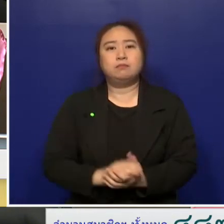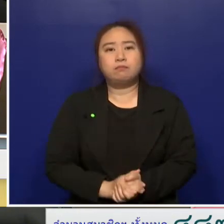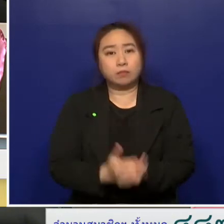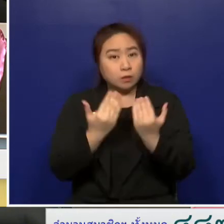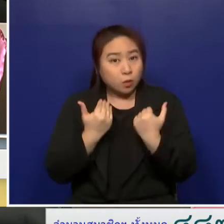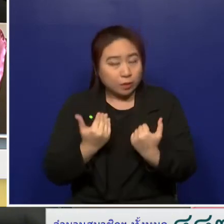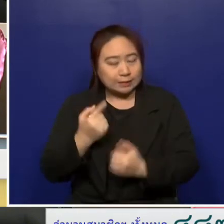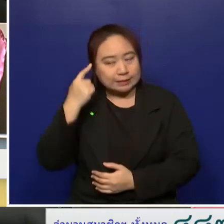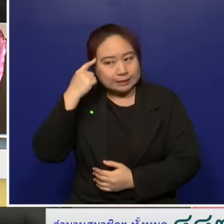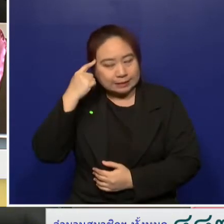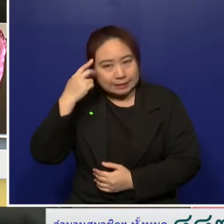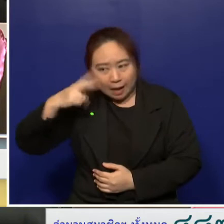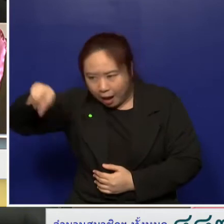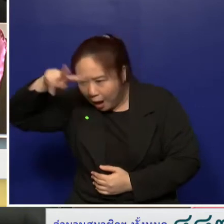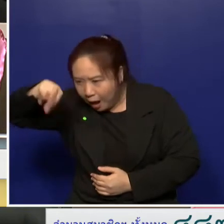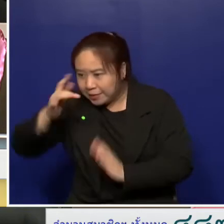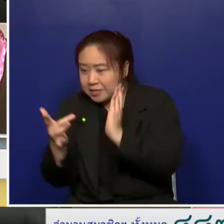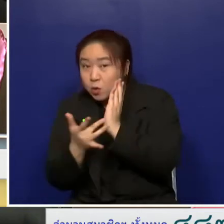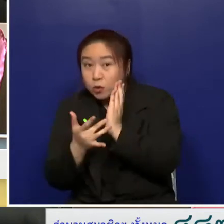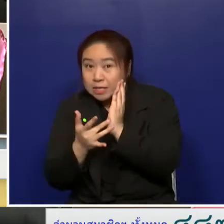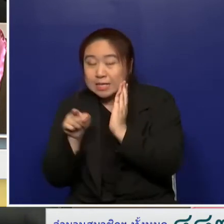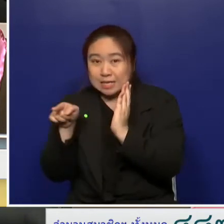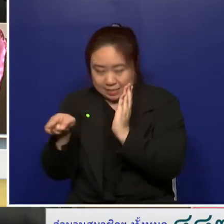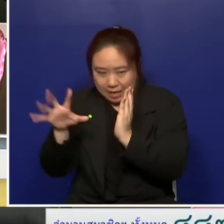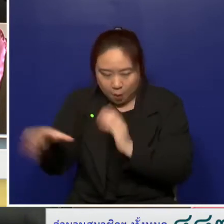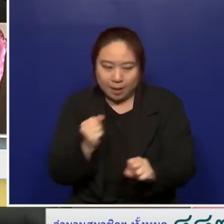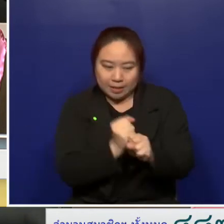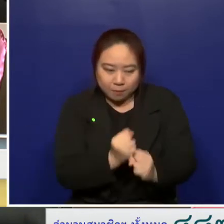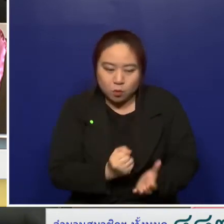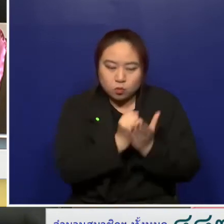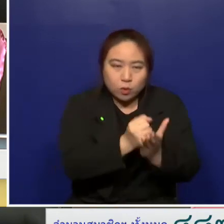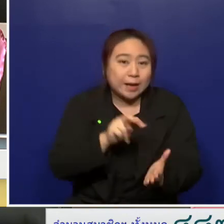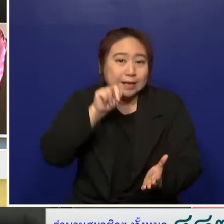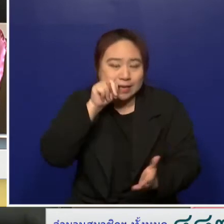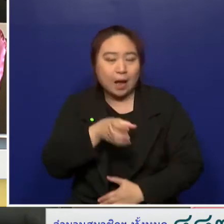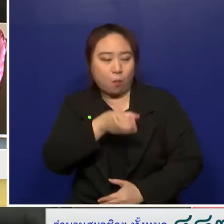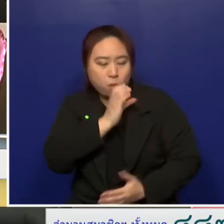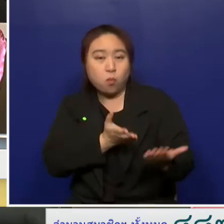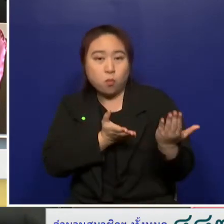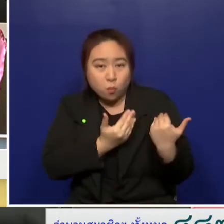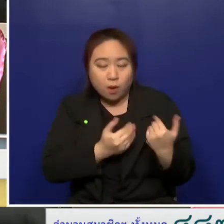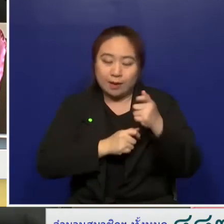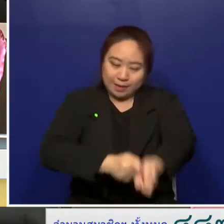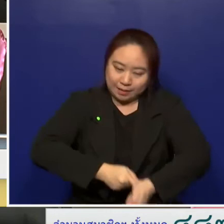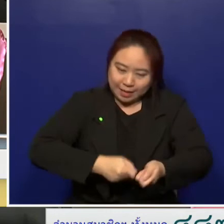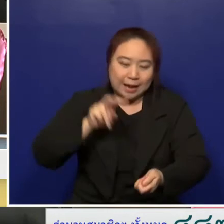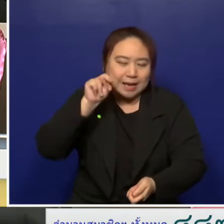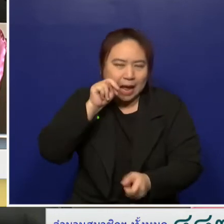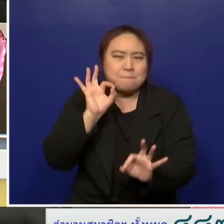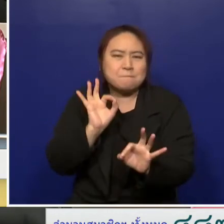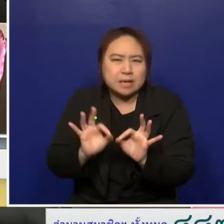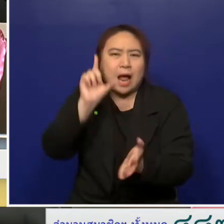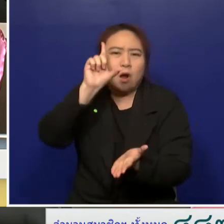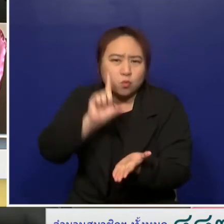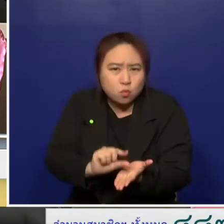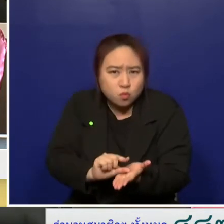ารจัดหาเทคโโิ พรังงานทด่านมาใช้ในการจัดหาน้ำเพื่ออู่พ promotion บริโวรกและการเกศดrumลาคาถูกและา